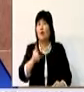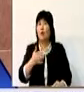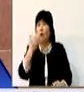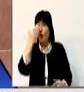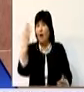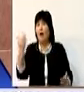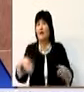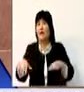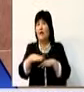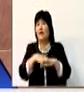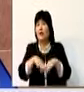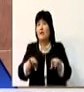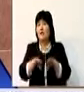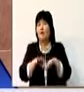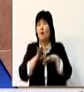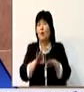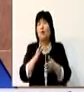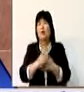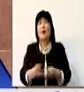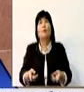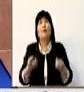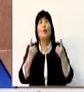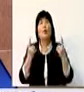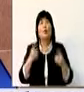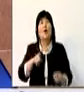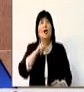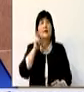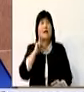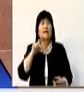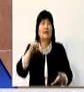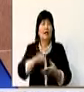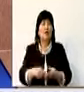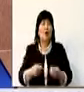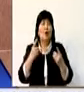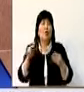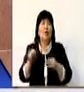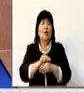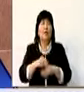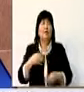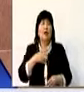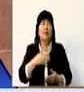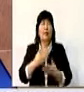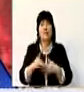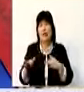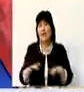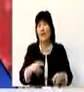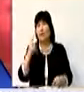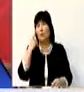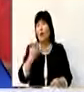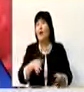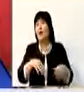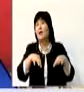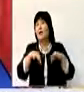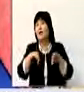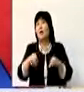халықаралық деңгейде өткізіліп жатыр. Үлкен жастардың арасында үлкен тәрбиелік мәнісі бар шара деп ойлаймыз. Керуенге